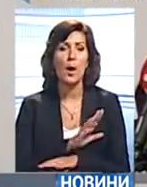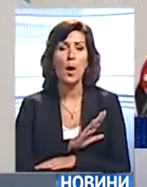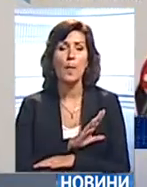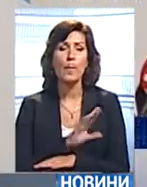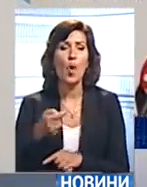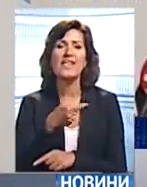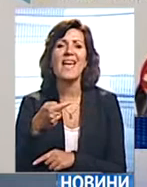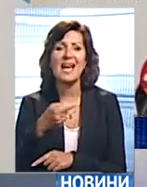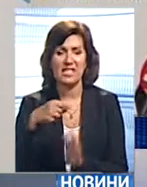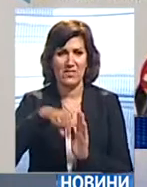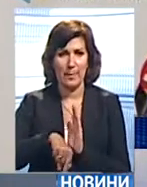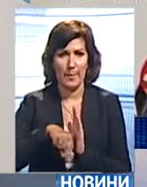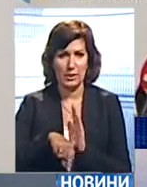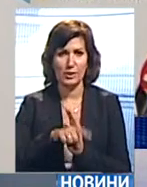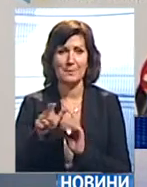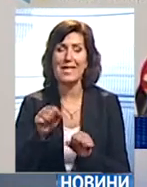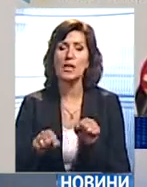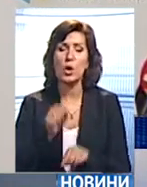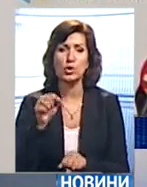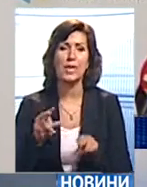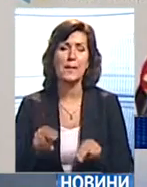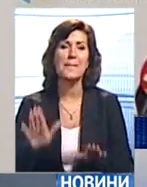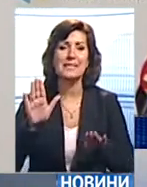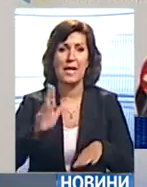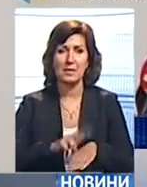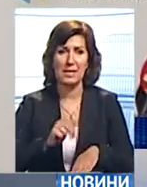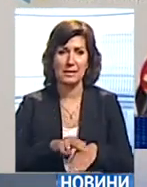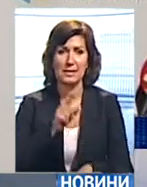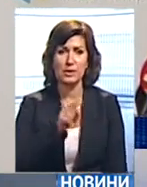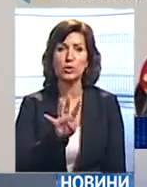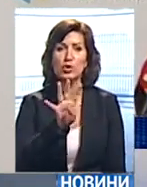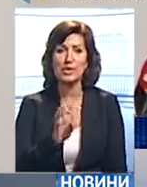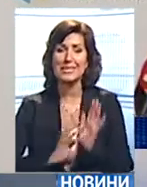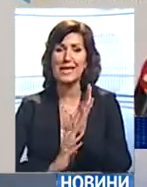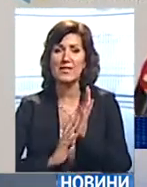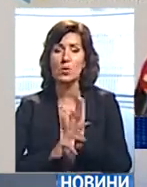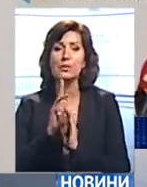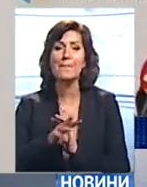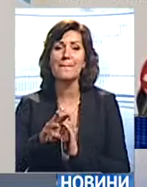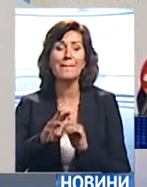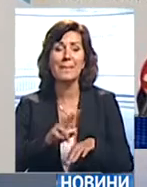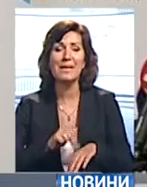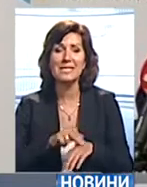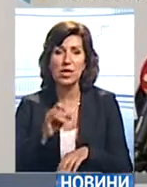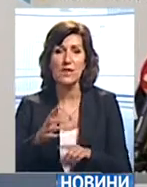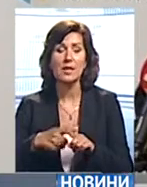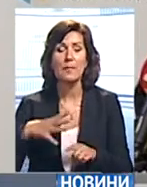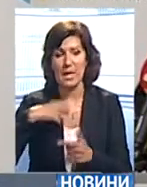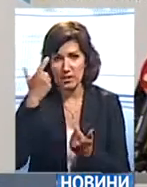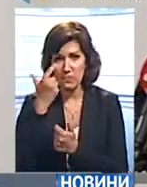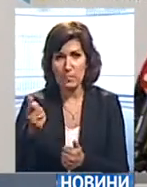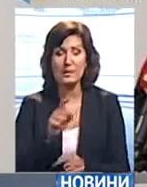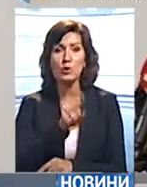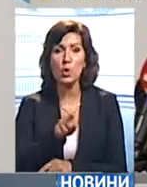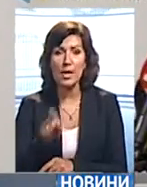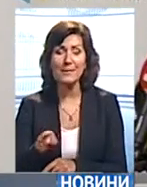негативним мотивам, а именно за нарушение присяги милиционера, 1490 милиционеров. Это тех случаях, когда была информация о том,